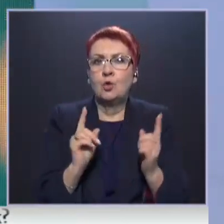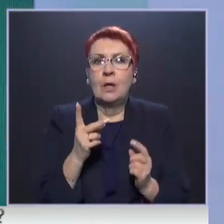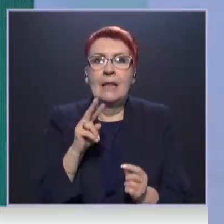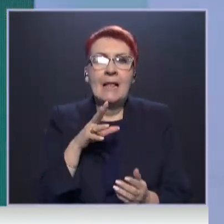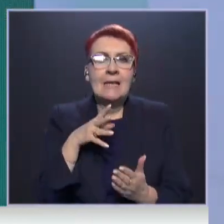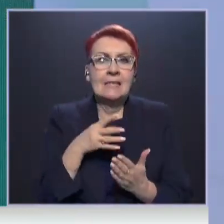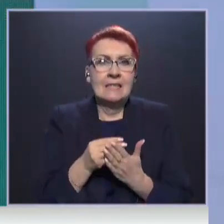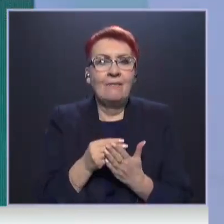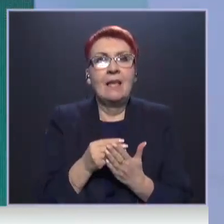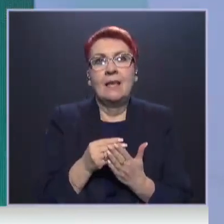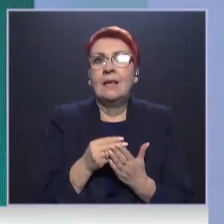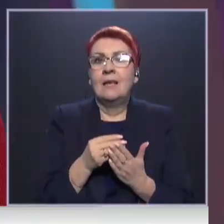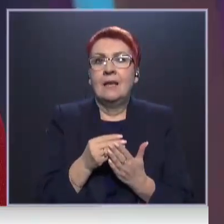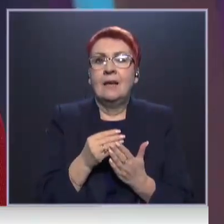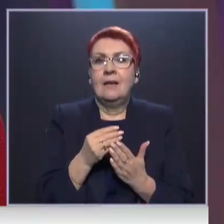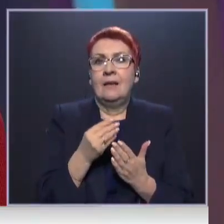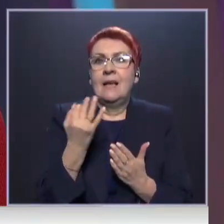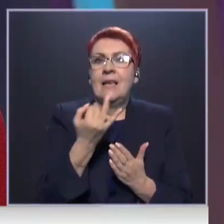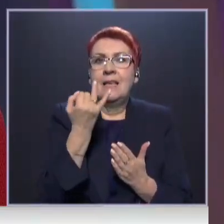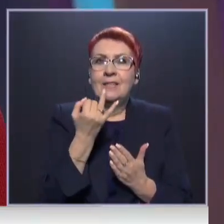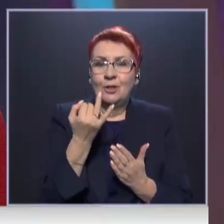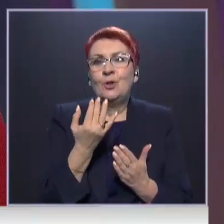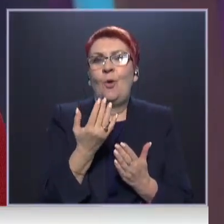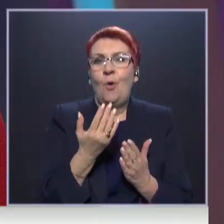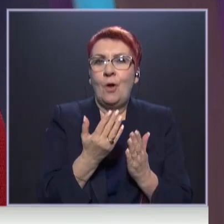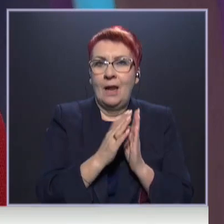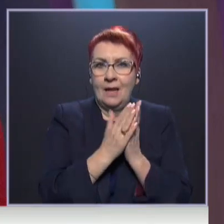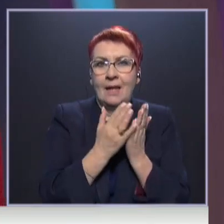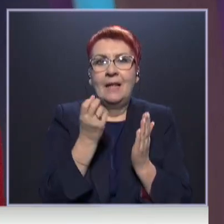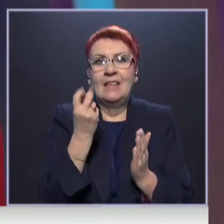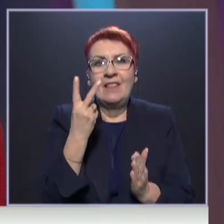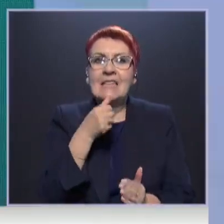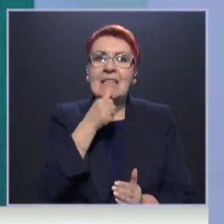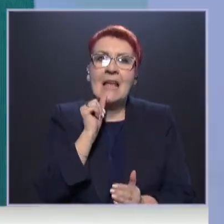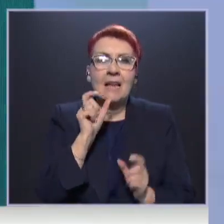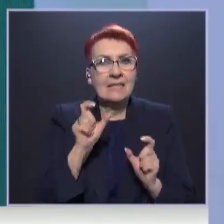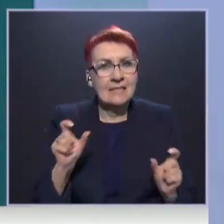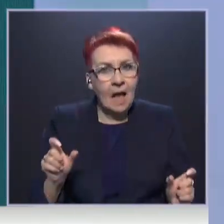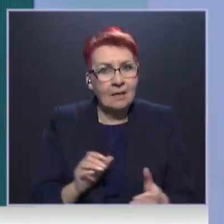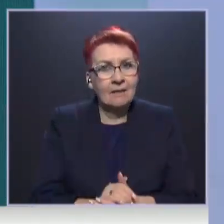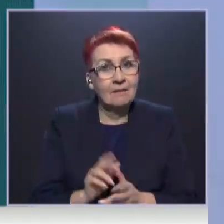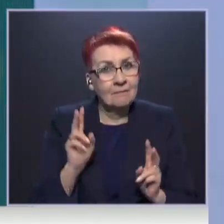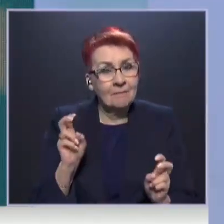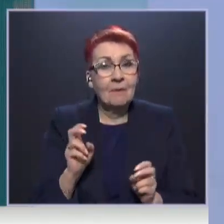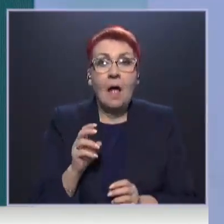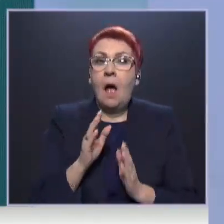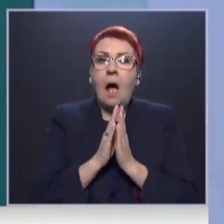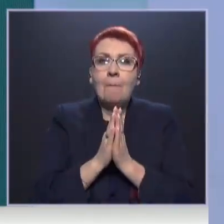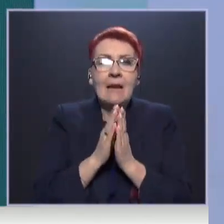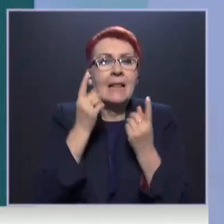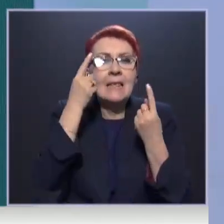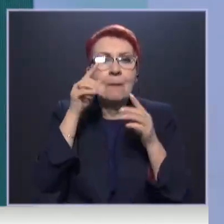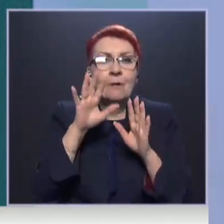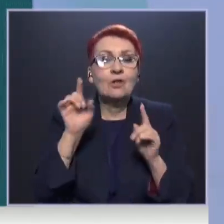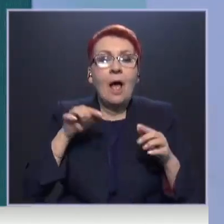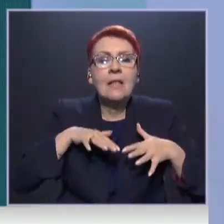детективных историй, «12 негритят» и прочее. молитвы не придумываются, они